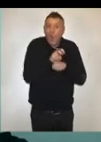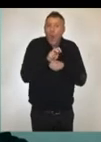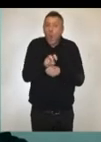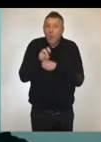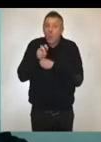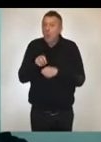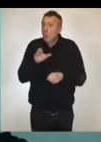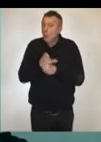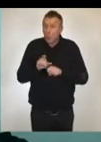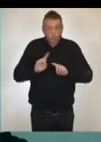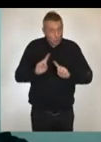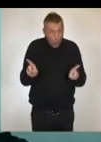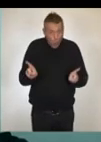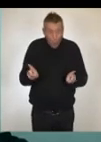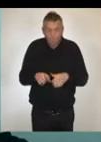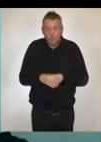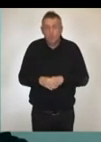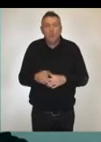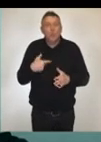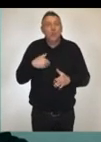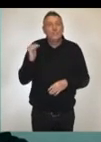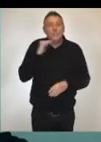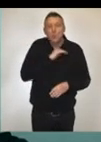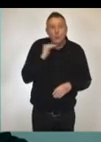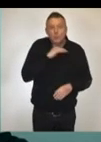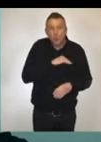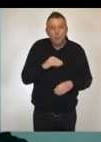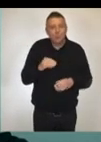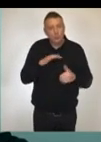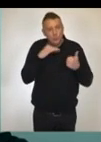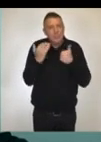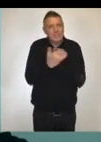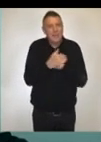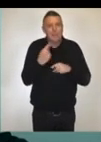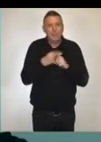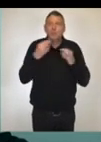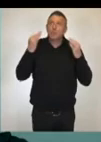Nous répondons aussi à une urgence, l'urgence sociale et